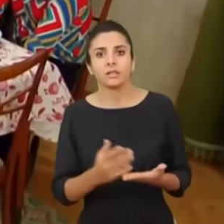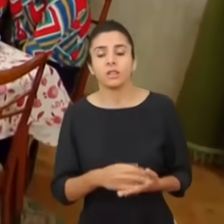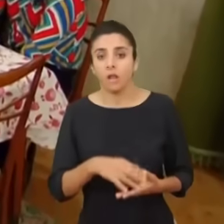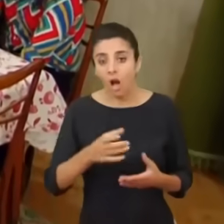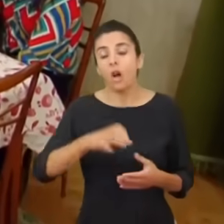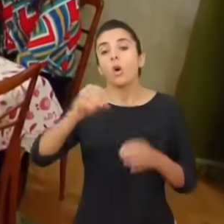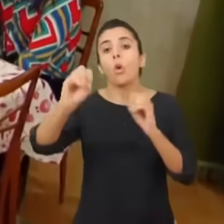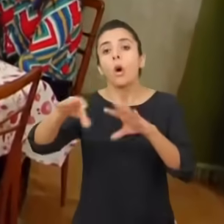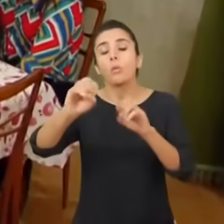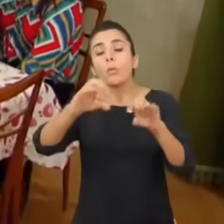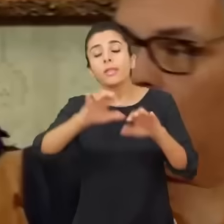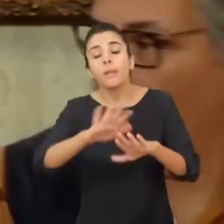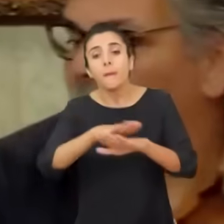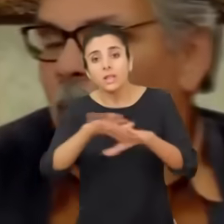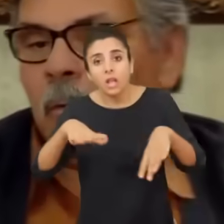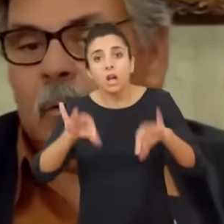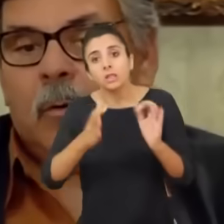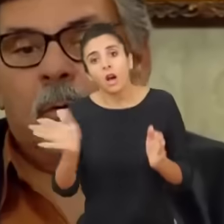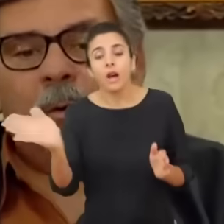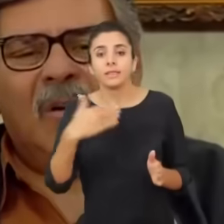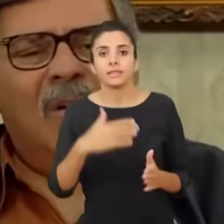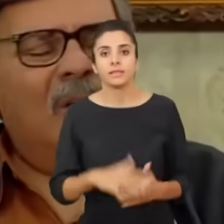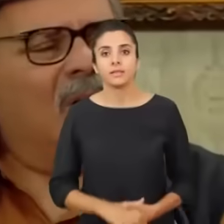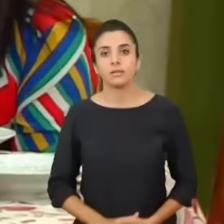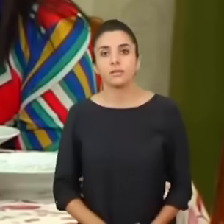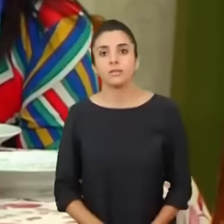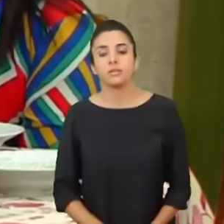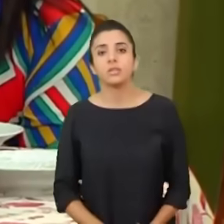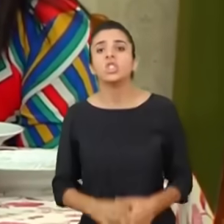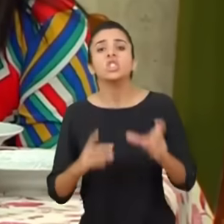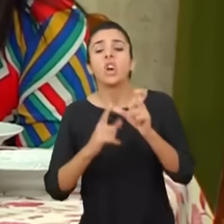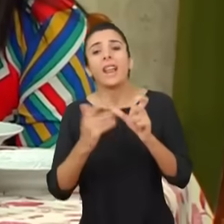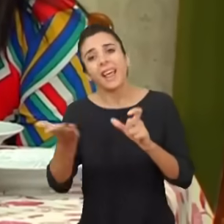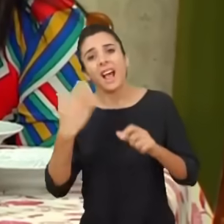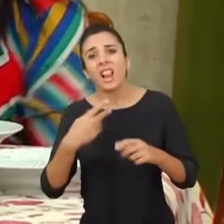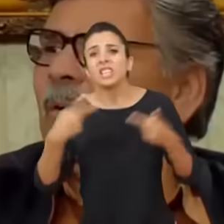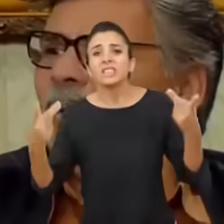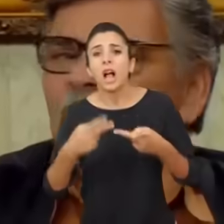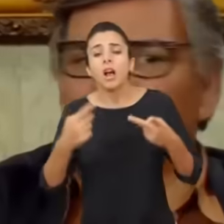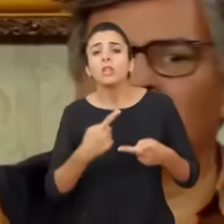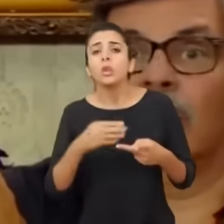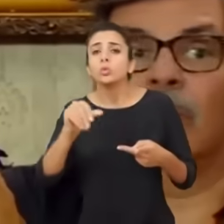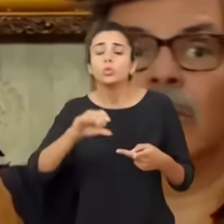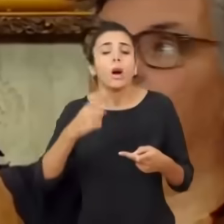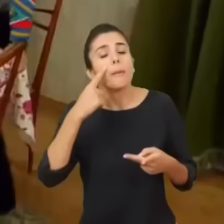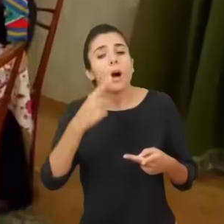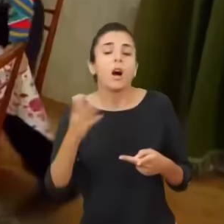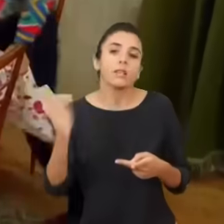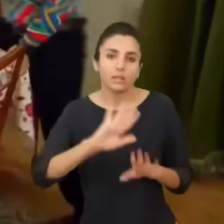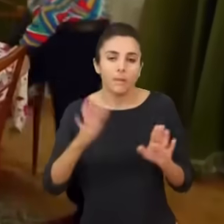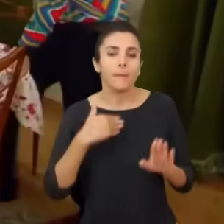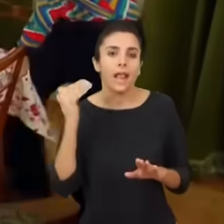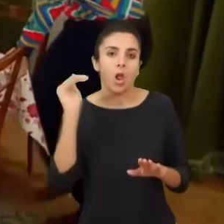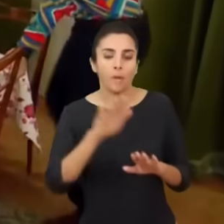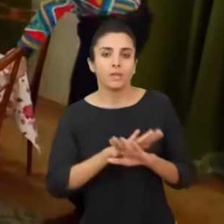Şahin. Şöyle koysana. Koy. Şahin'cim sen de gel şu salatanın tuzlu bak bakayım. Tamam geliyorum ala.